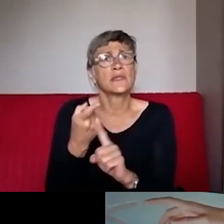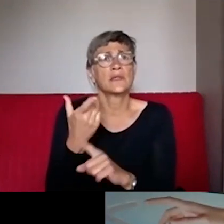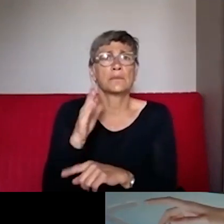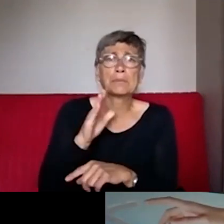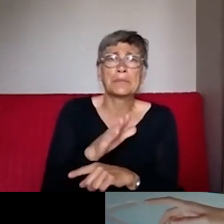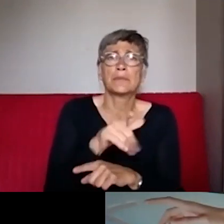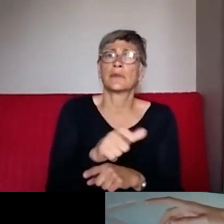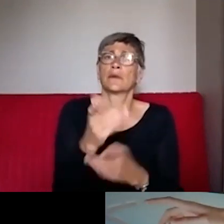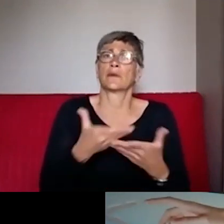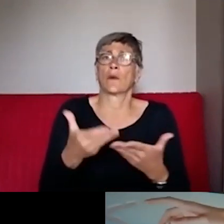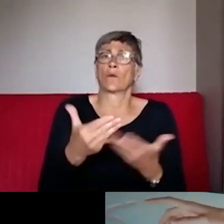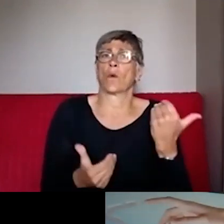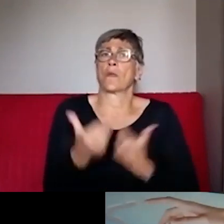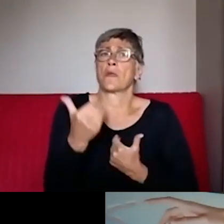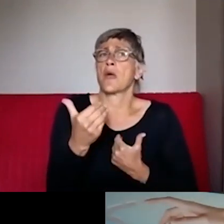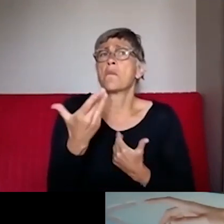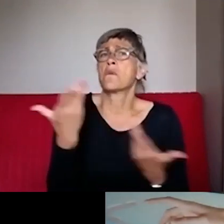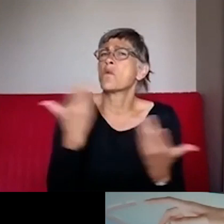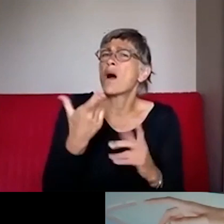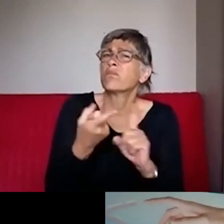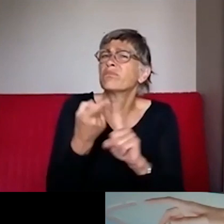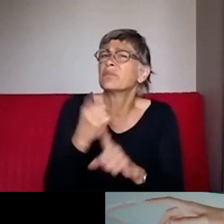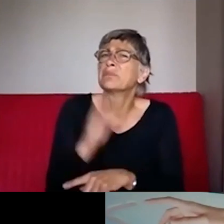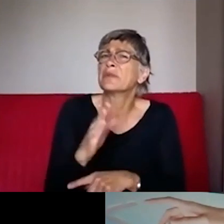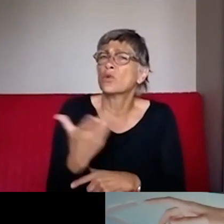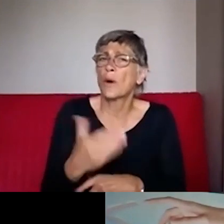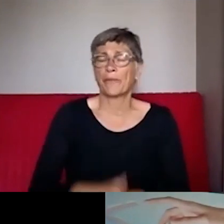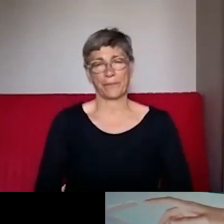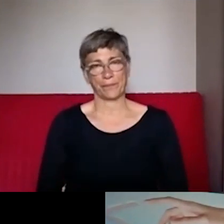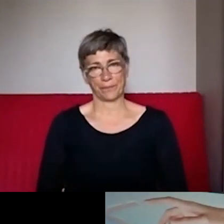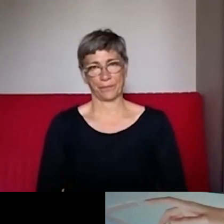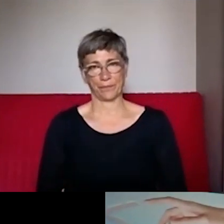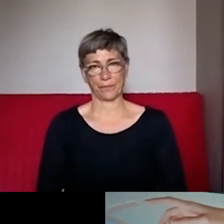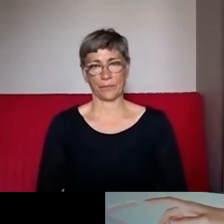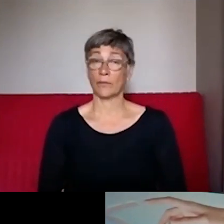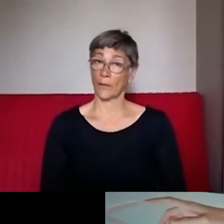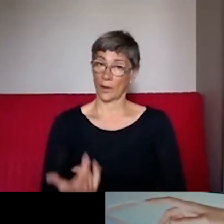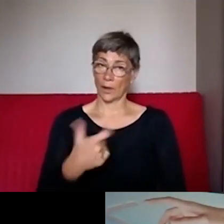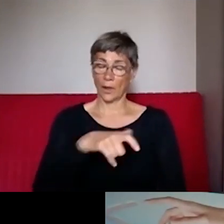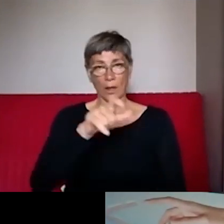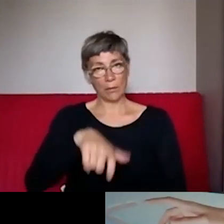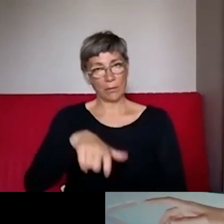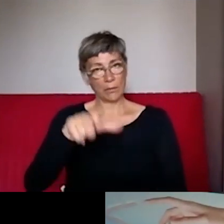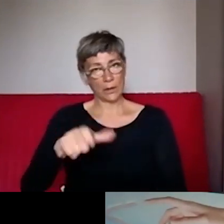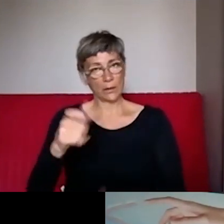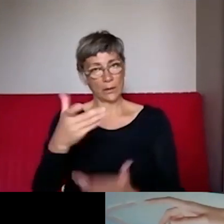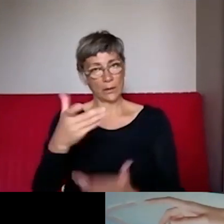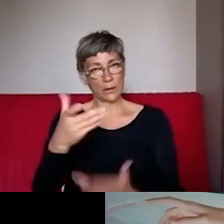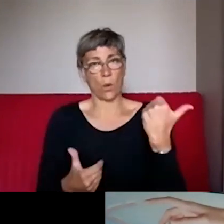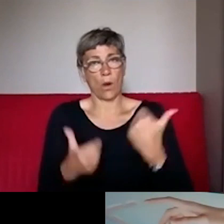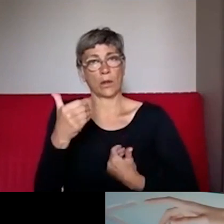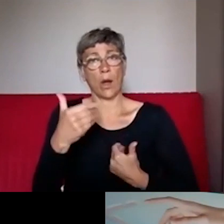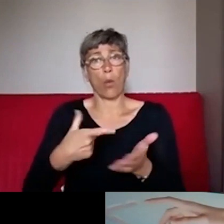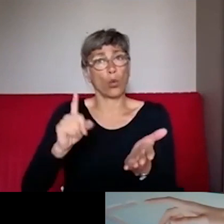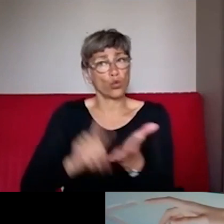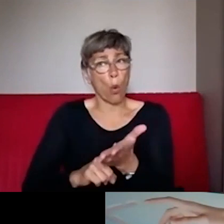pour des personnes en situation de handicap, Elisabeth? Alors, les personnes, Les personnes en situation de handicap, je dirais, ont droit à un bilan